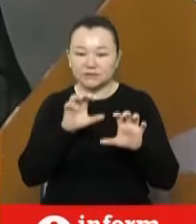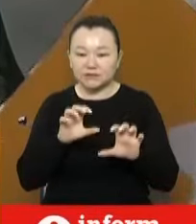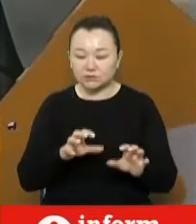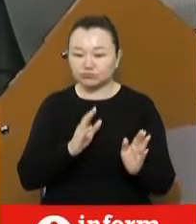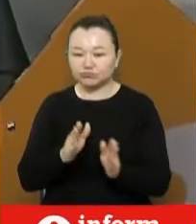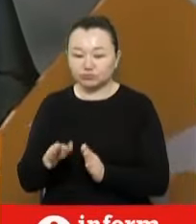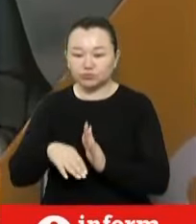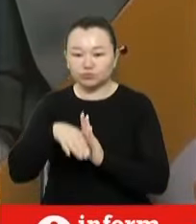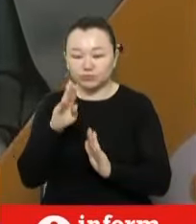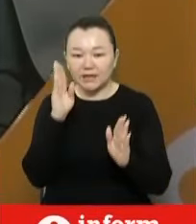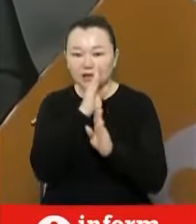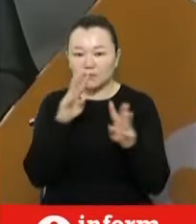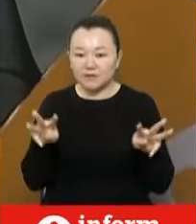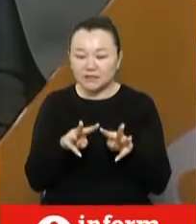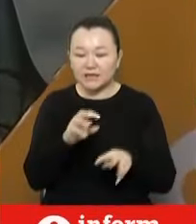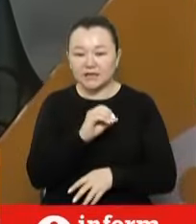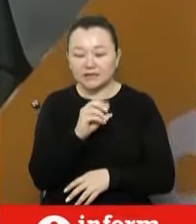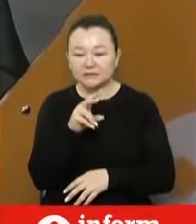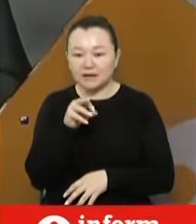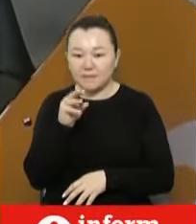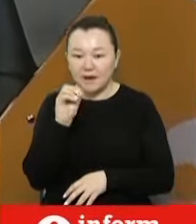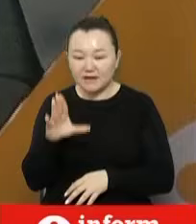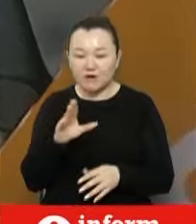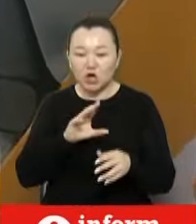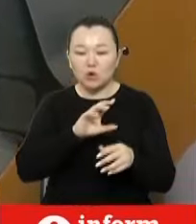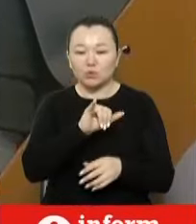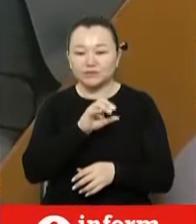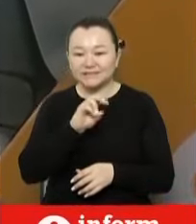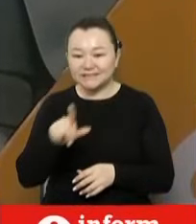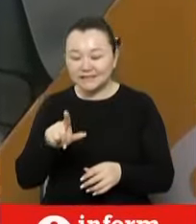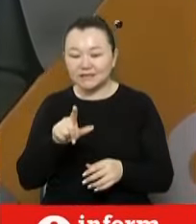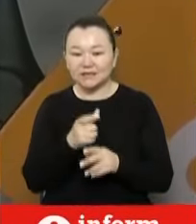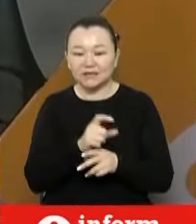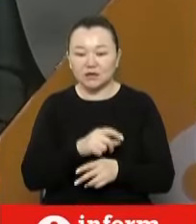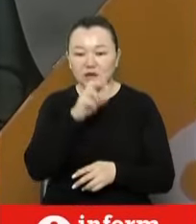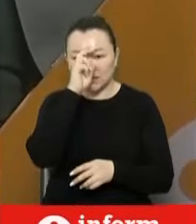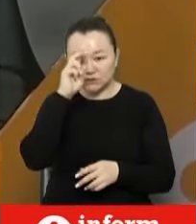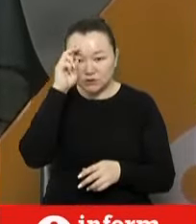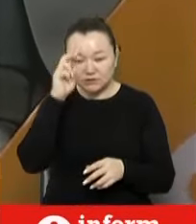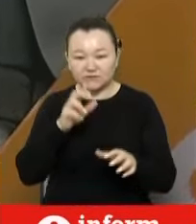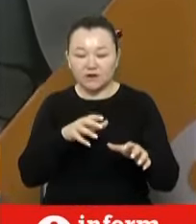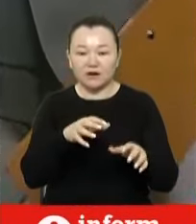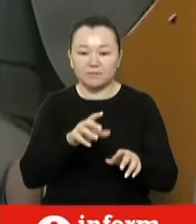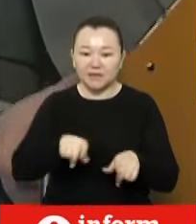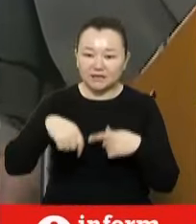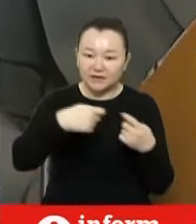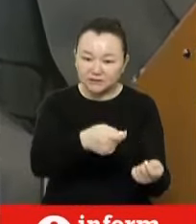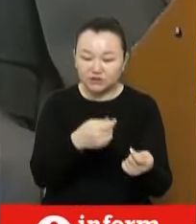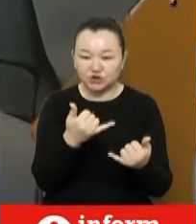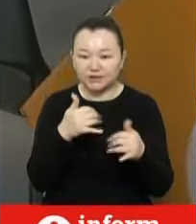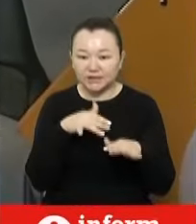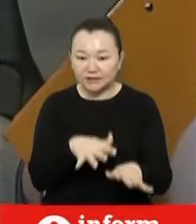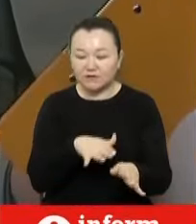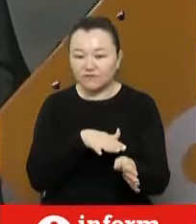Ал экология министрі Ерлан Нысанбаев қазір утиль алым зауытын мемлекет меншігіне беру ісі жүргізіліп жатыр деді. Сондай-ақ